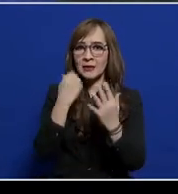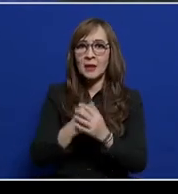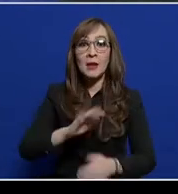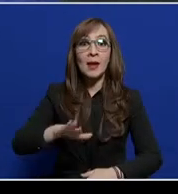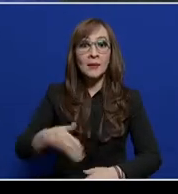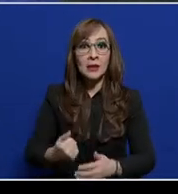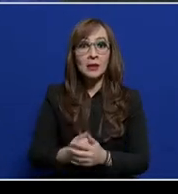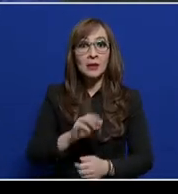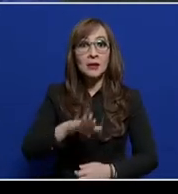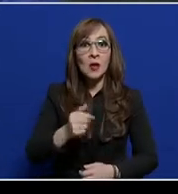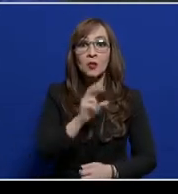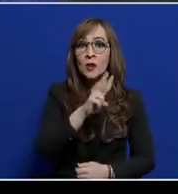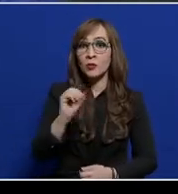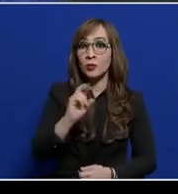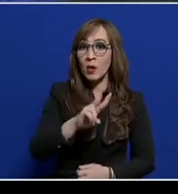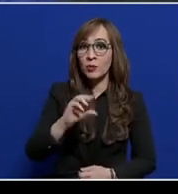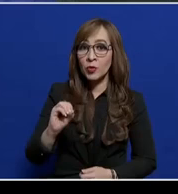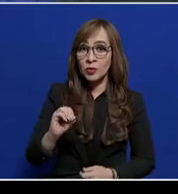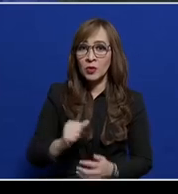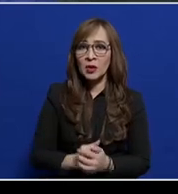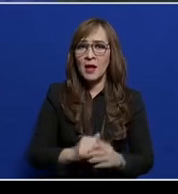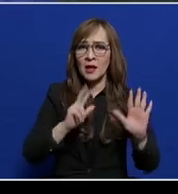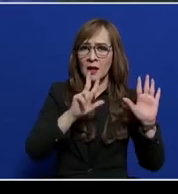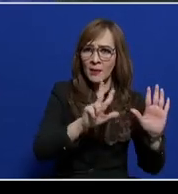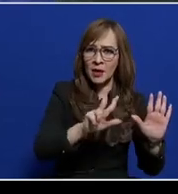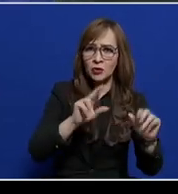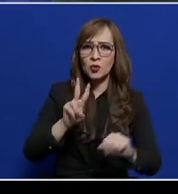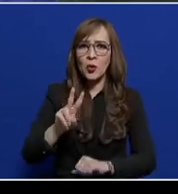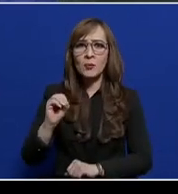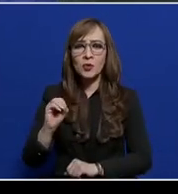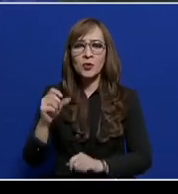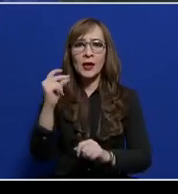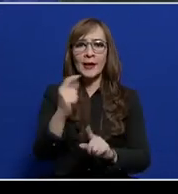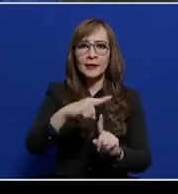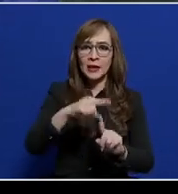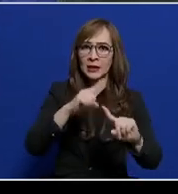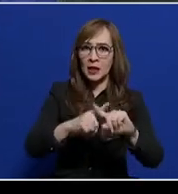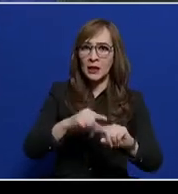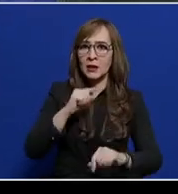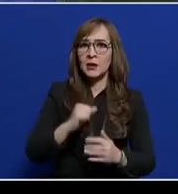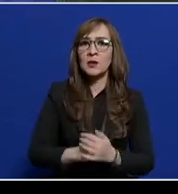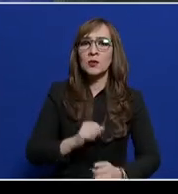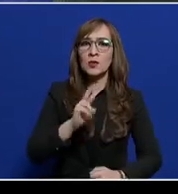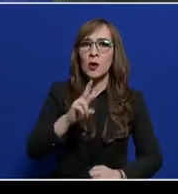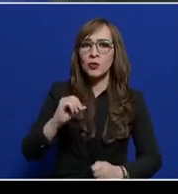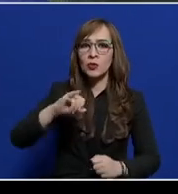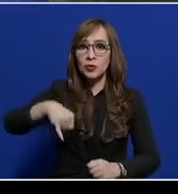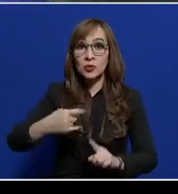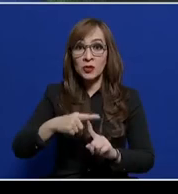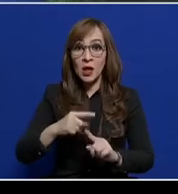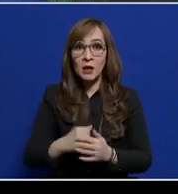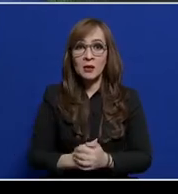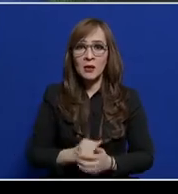2020 dengan 826 RT dikali 50 juta 400 30-40